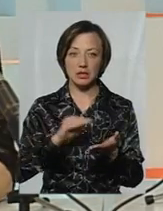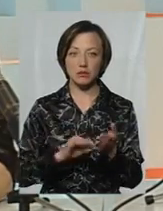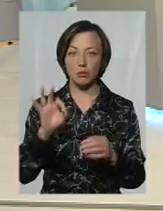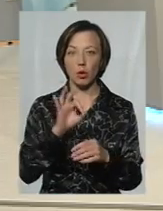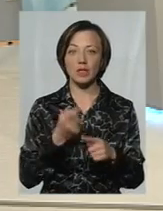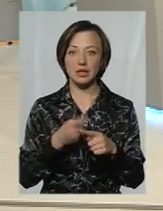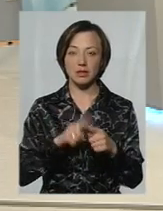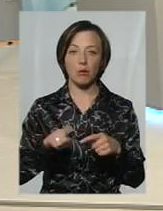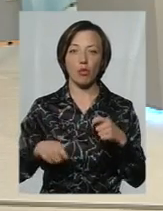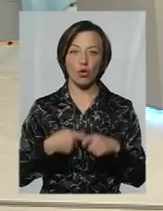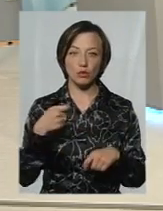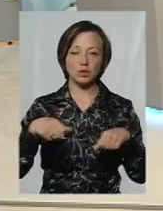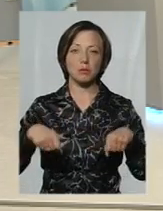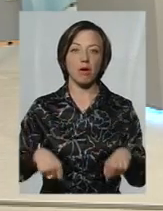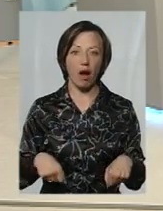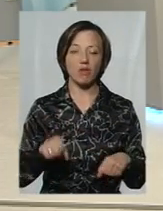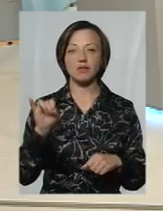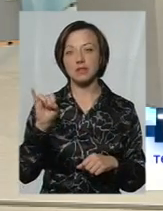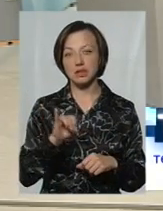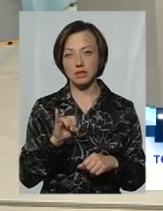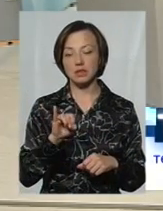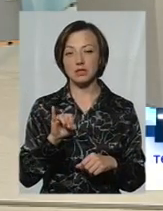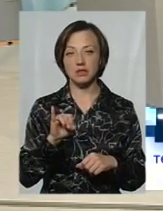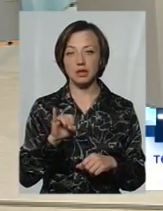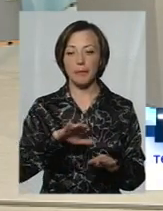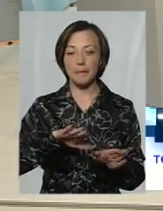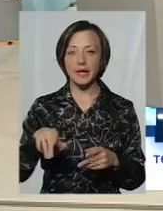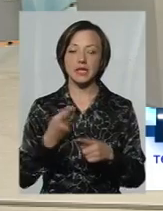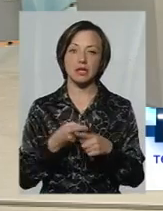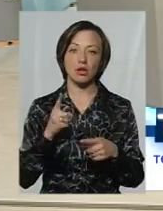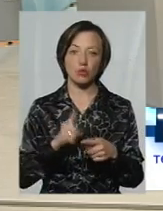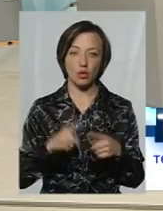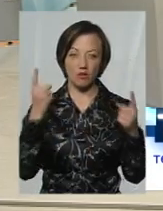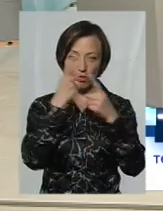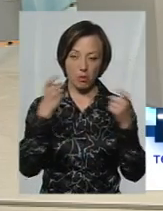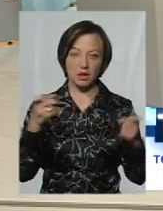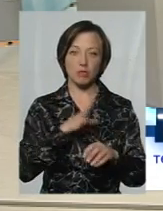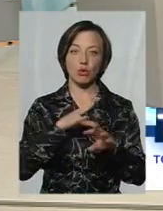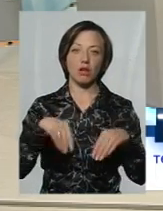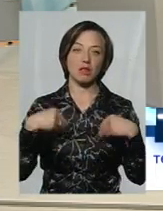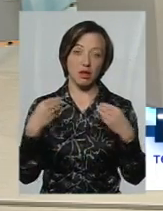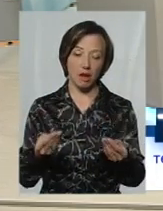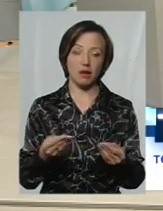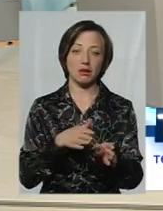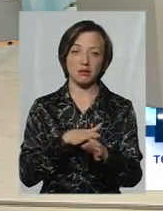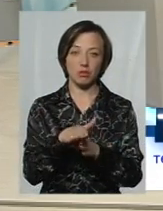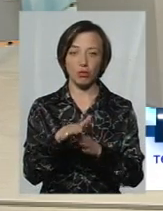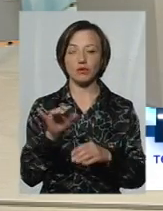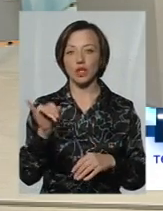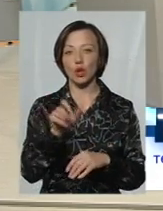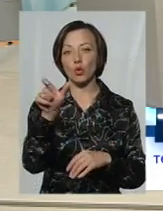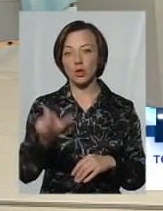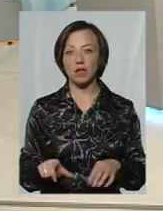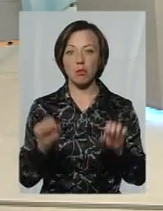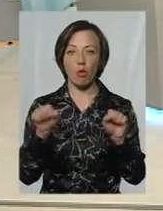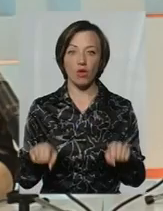угу. Що це є порушенням прав. І після тобто, того інформація була надана, угу. Да, надана, і людина